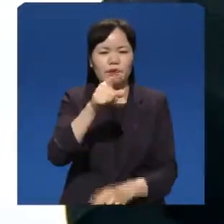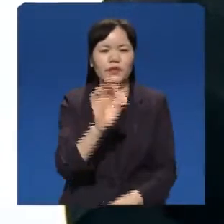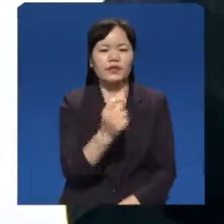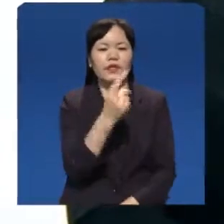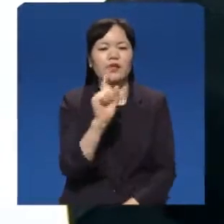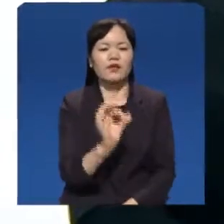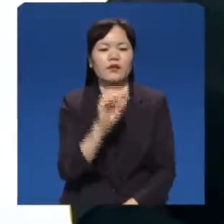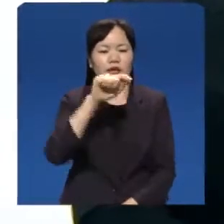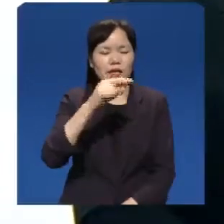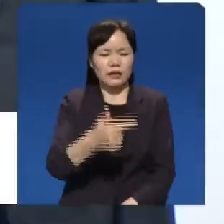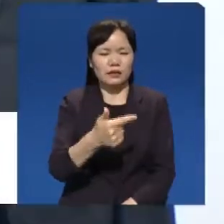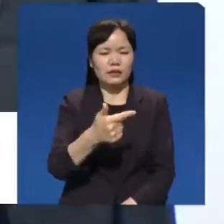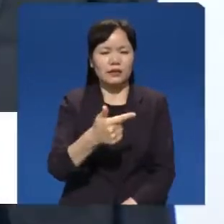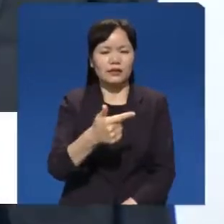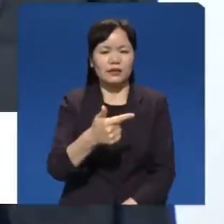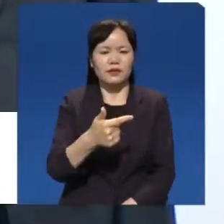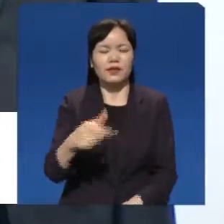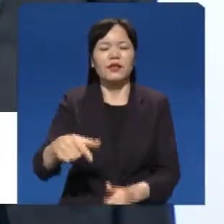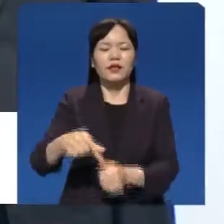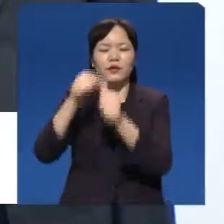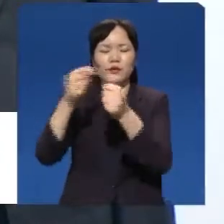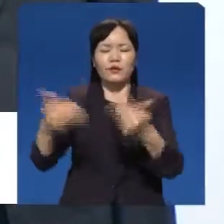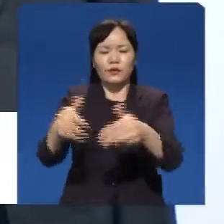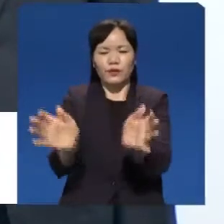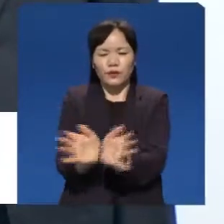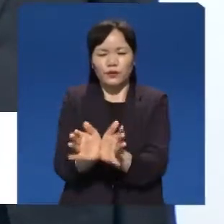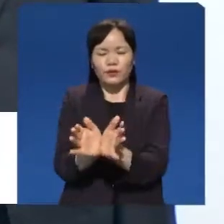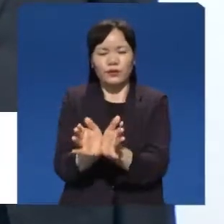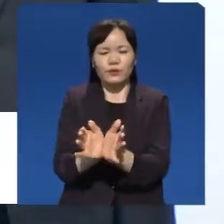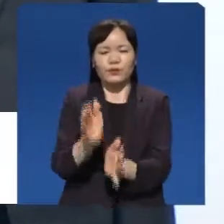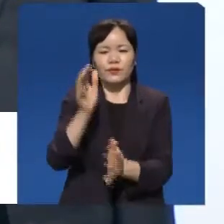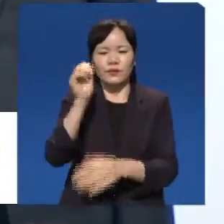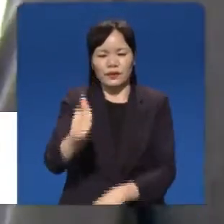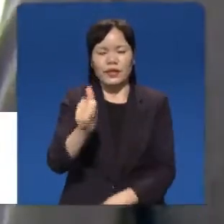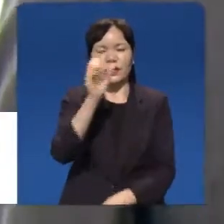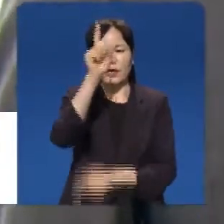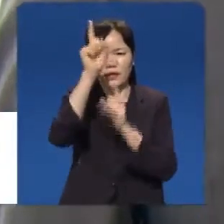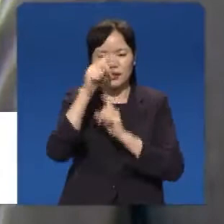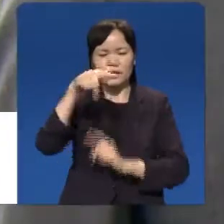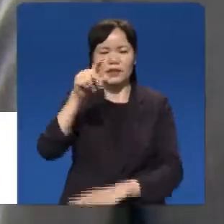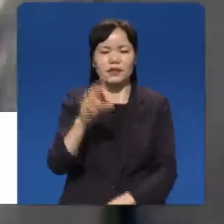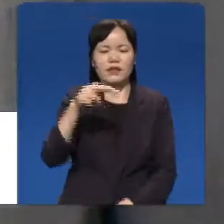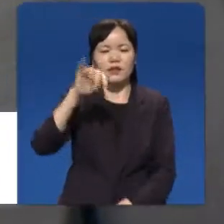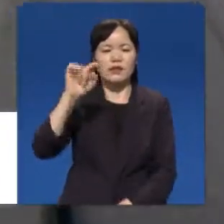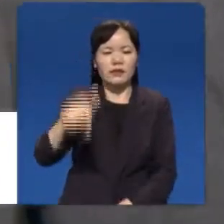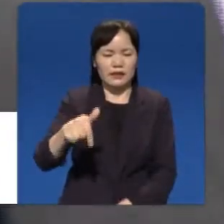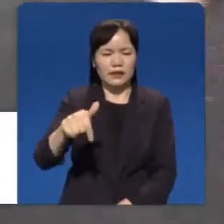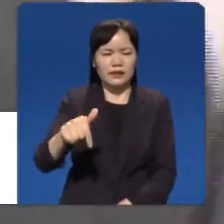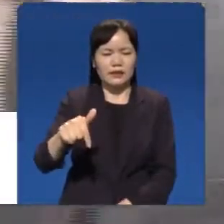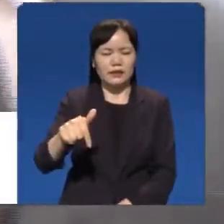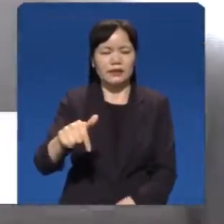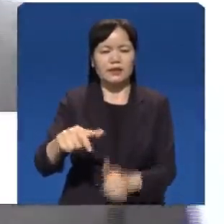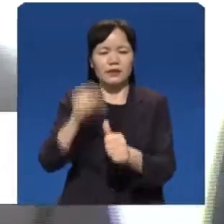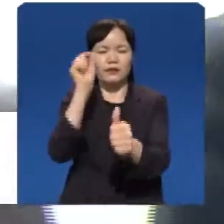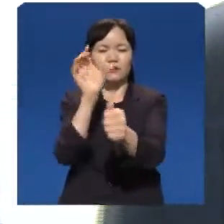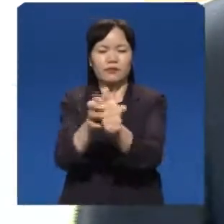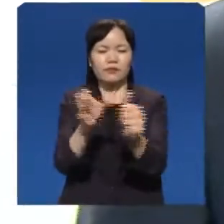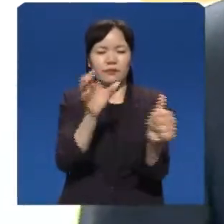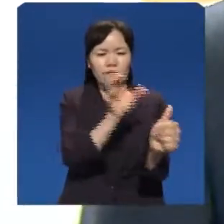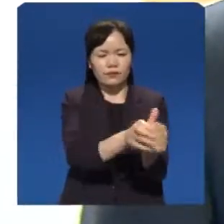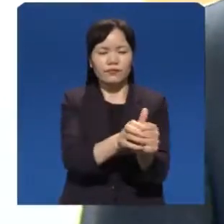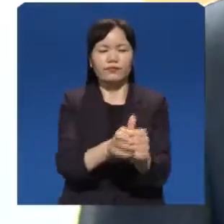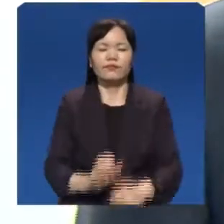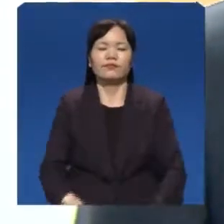장관의 정황근 전 농촌진흥청장, 고용노동부 장관의 이정식 전 노사발전재단 사무총장을